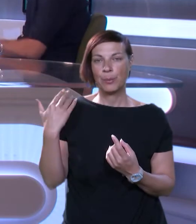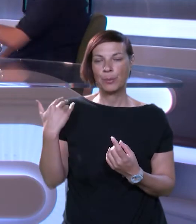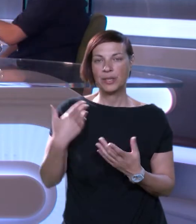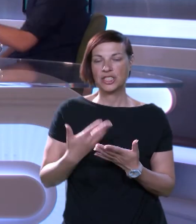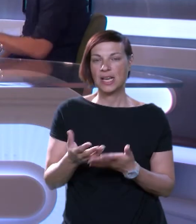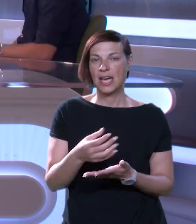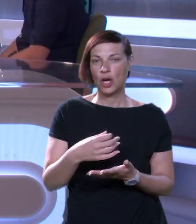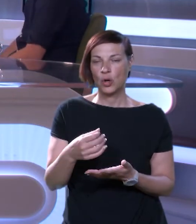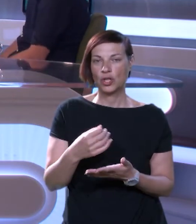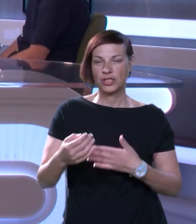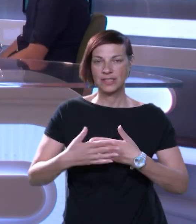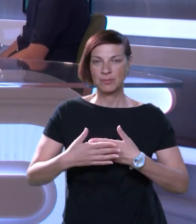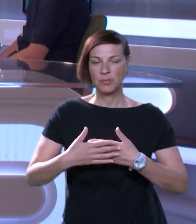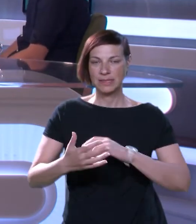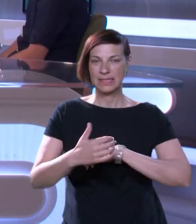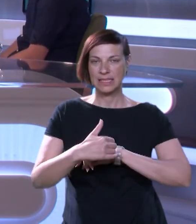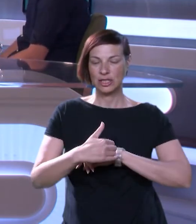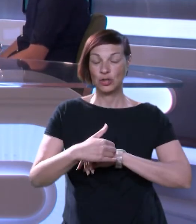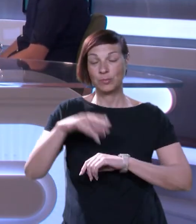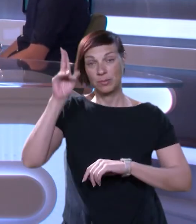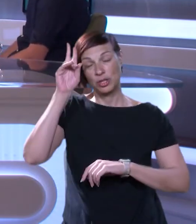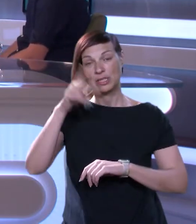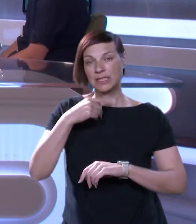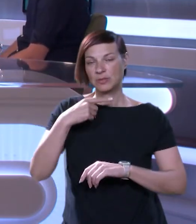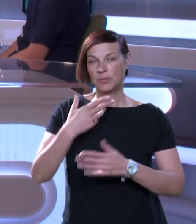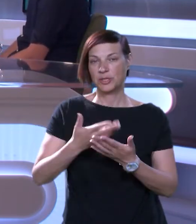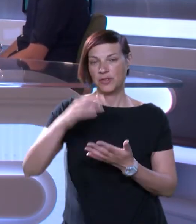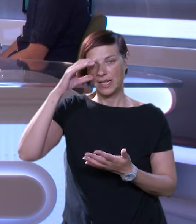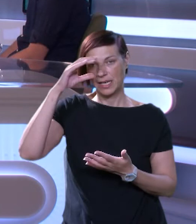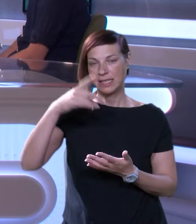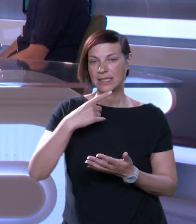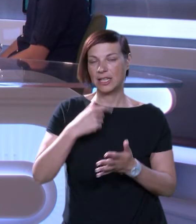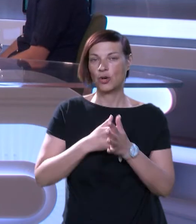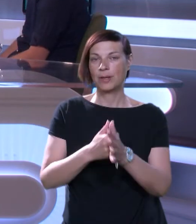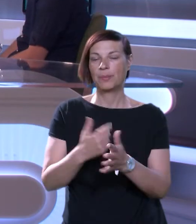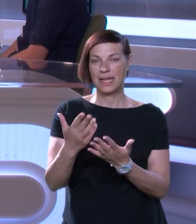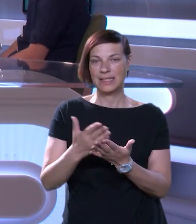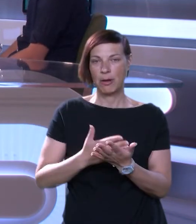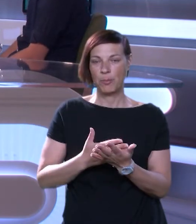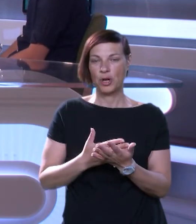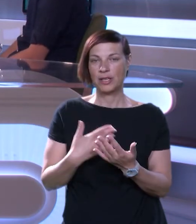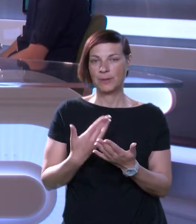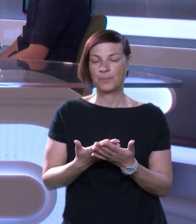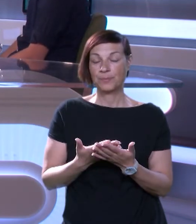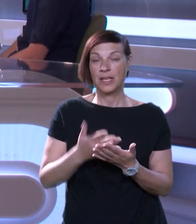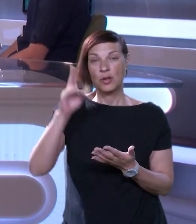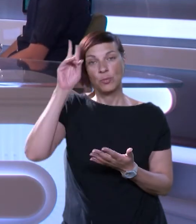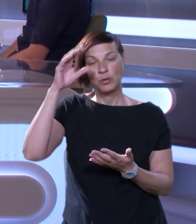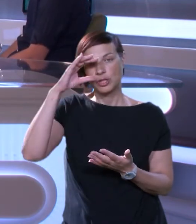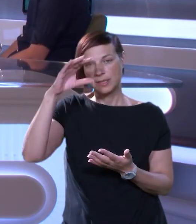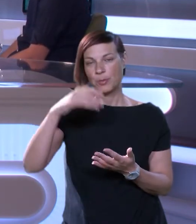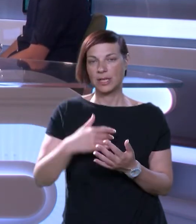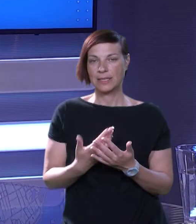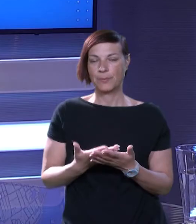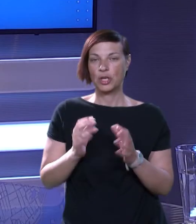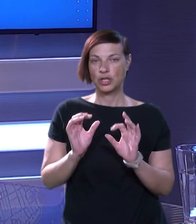tu na otocima u blizini Dubrovnika, pa možda da to spomenemo za ove gledatelje koji evo prate programa, bit će u prilici pogledati.